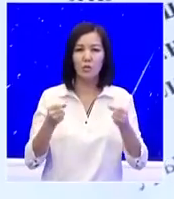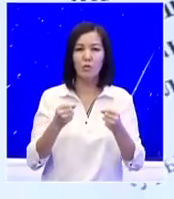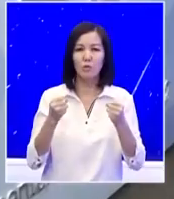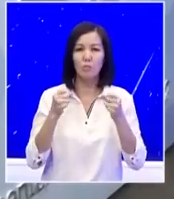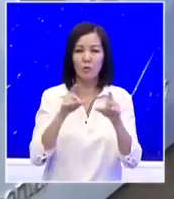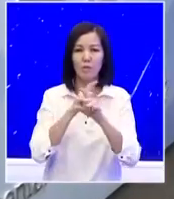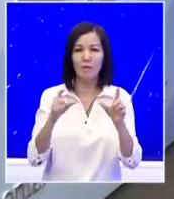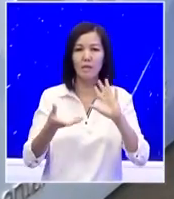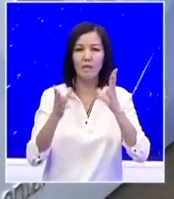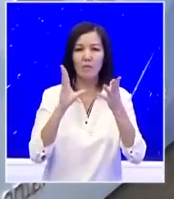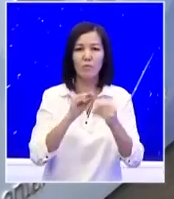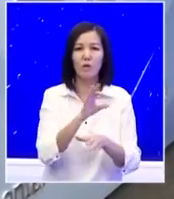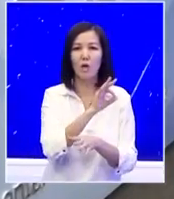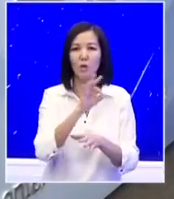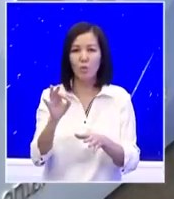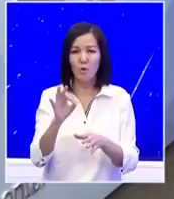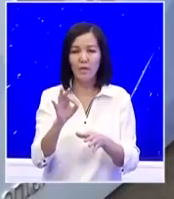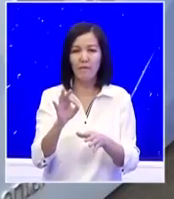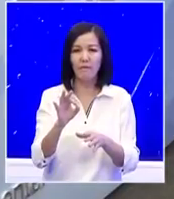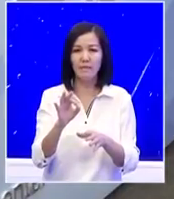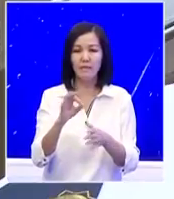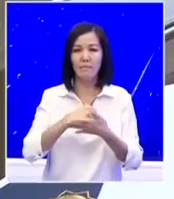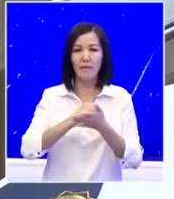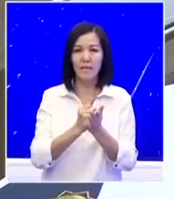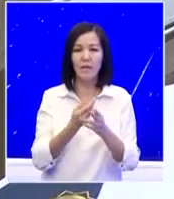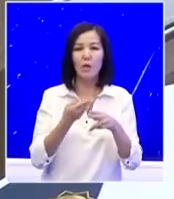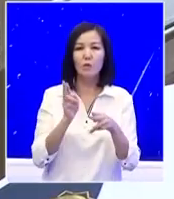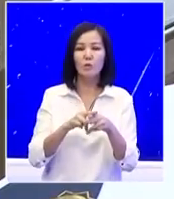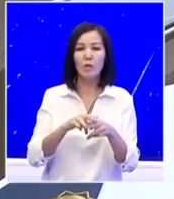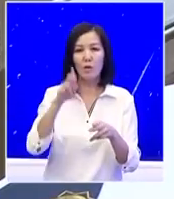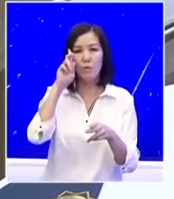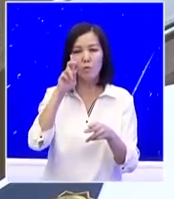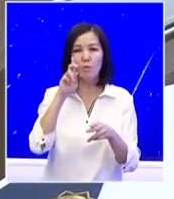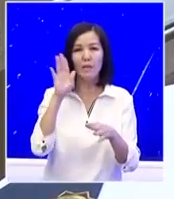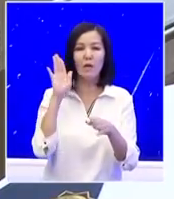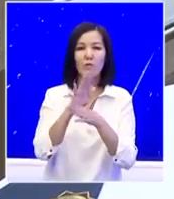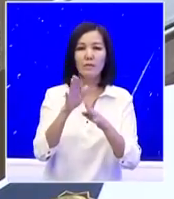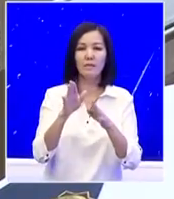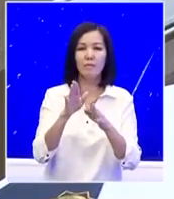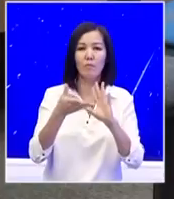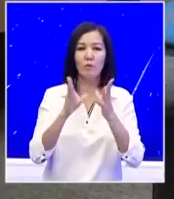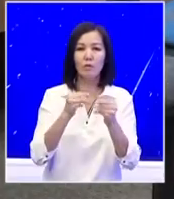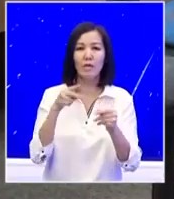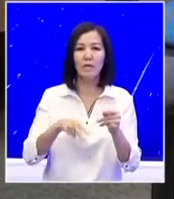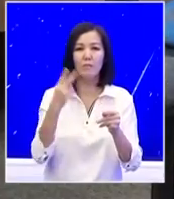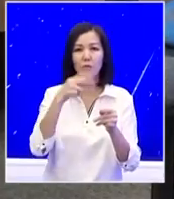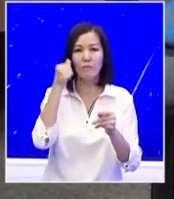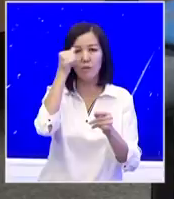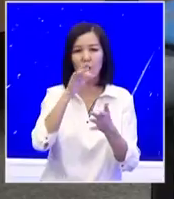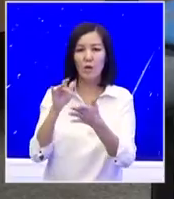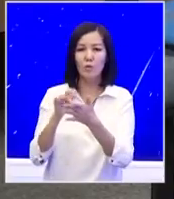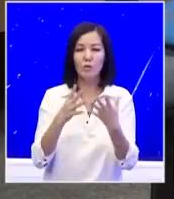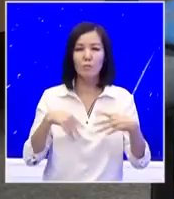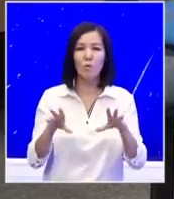сауықтыру және спорт ғимараттары бойынша 0 коэффициент белгіленген. Осындай ақ, үкімет қаулысына сәйкес 2020